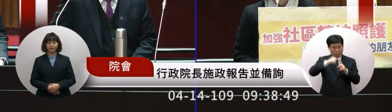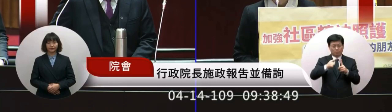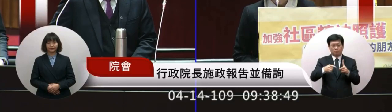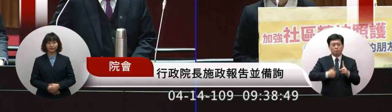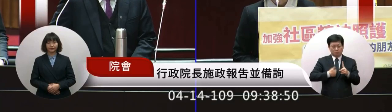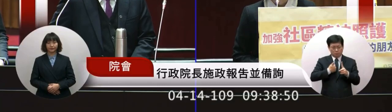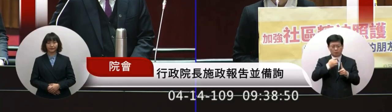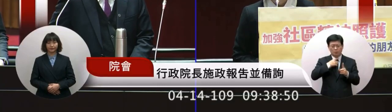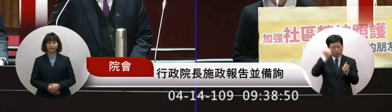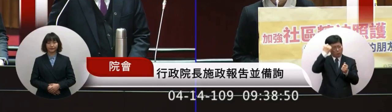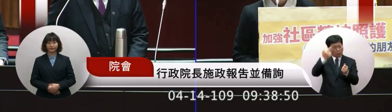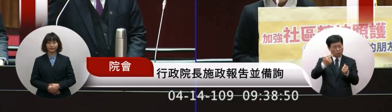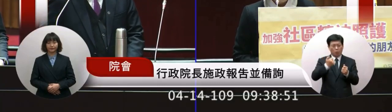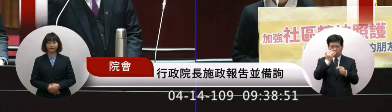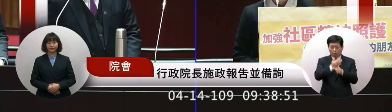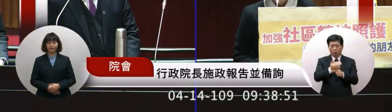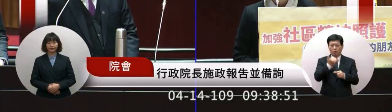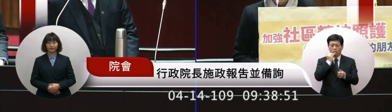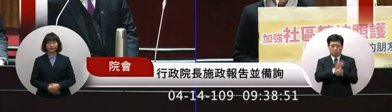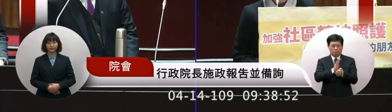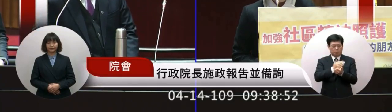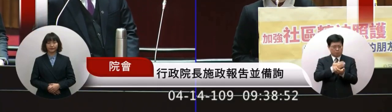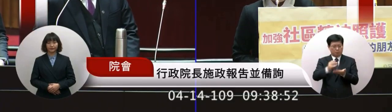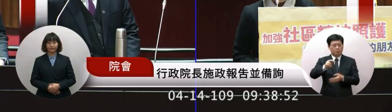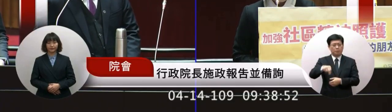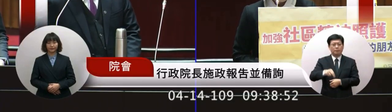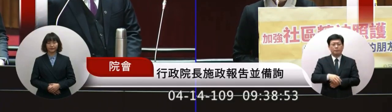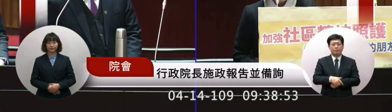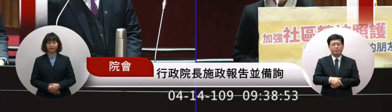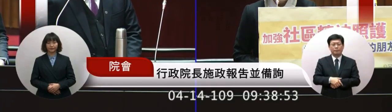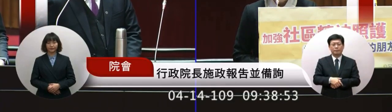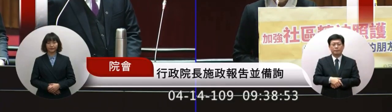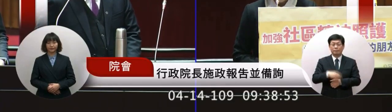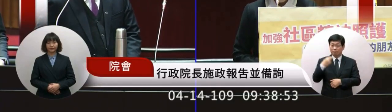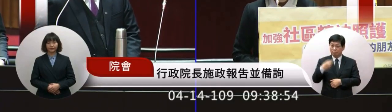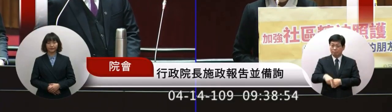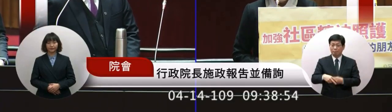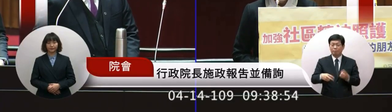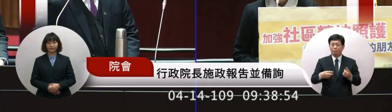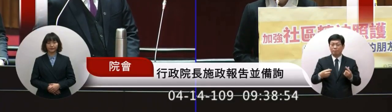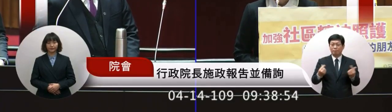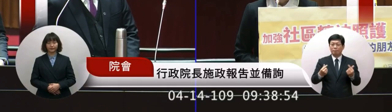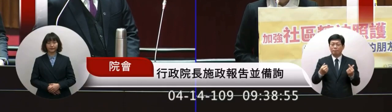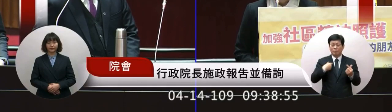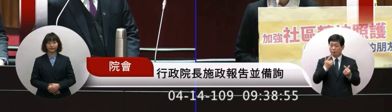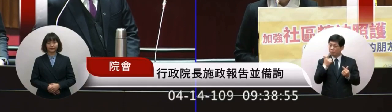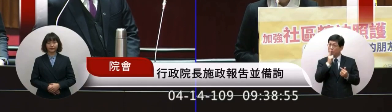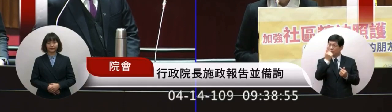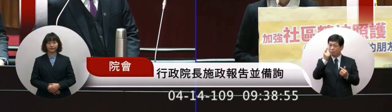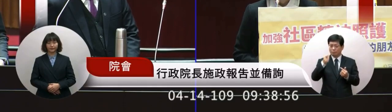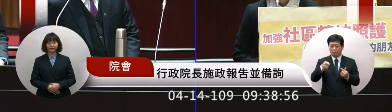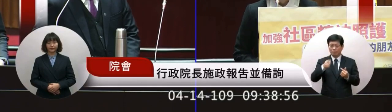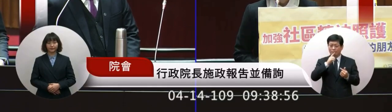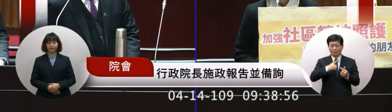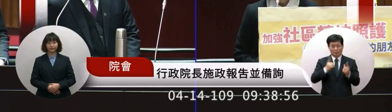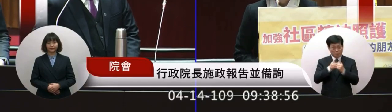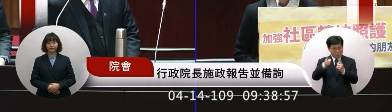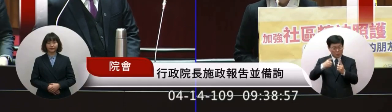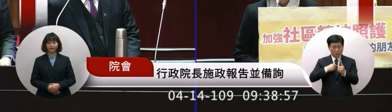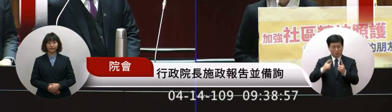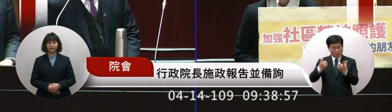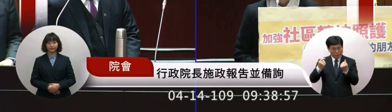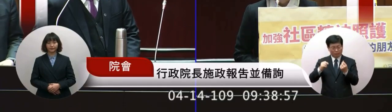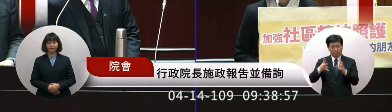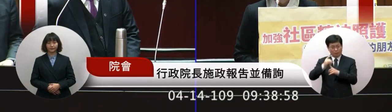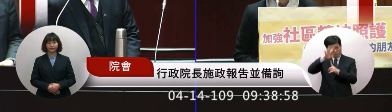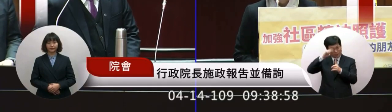精神疾患之苦的人其实是有莫大的助益。那我们可以看得到说其实不只是说有认识这样子同侪工